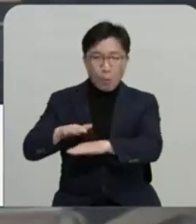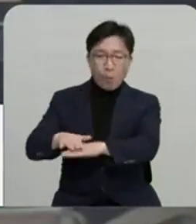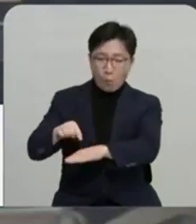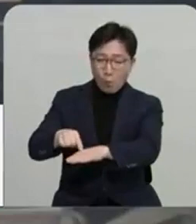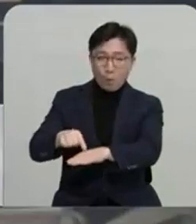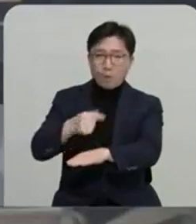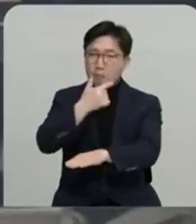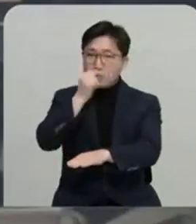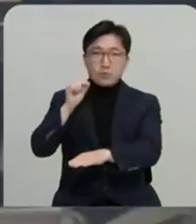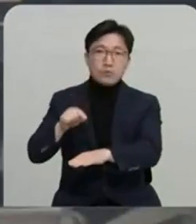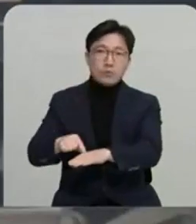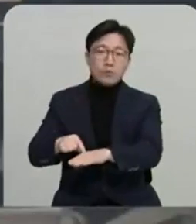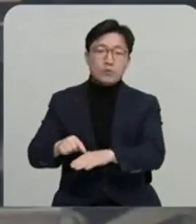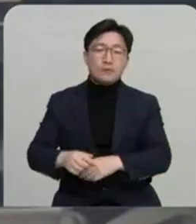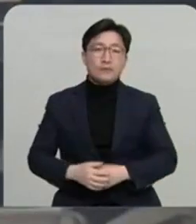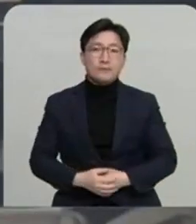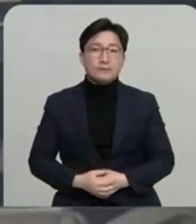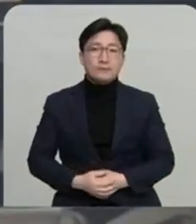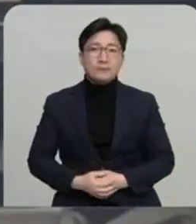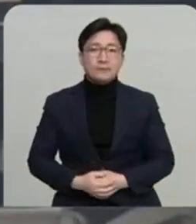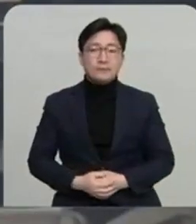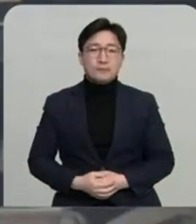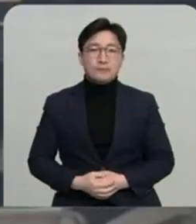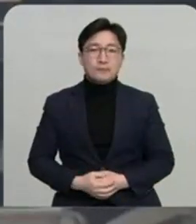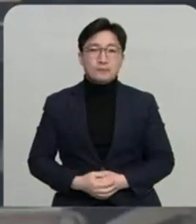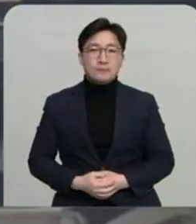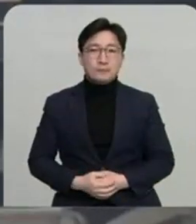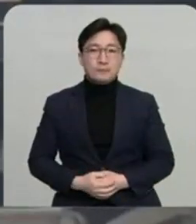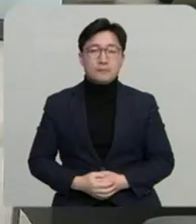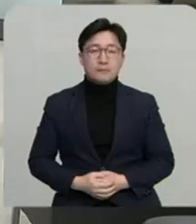있습니다. 이수진 기자가 취재했습니다.